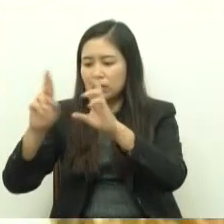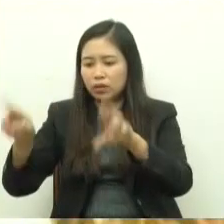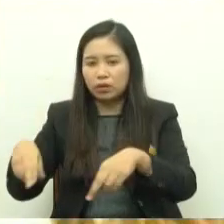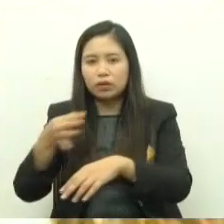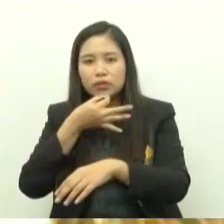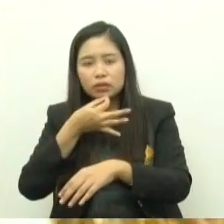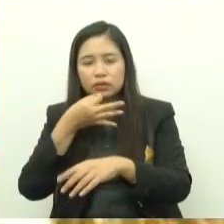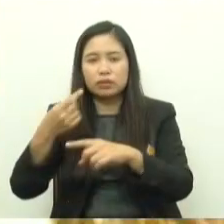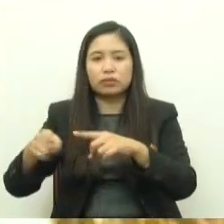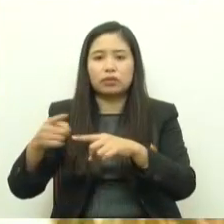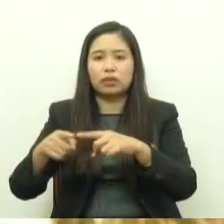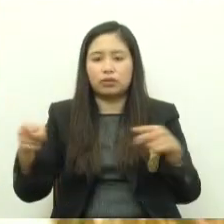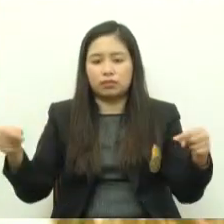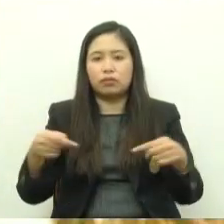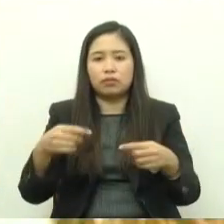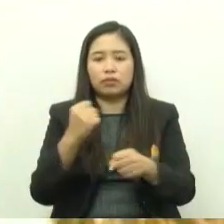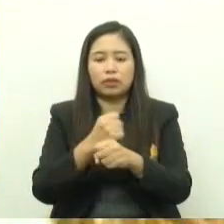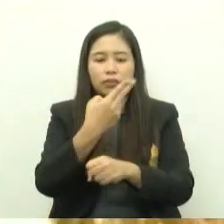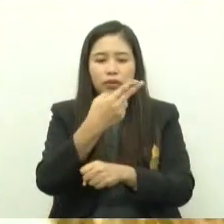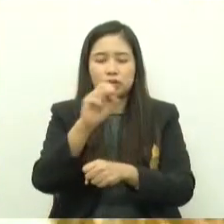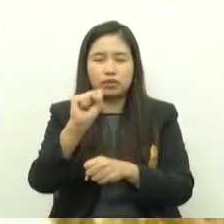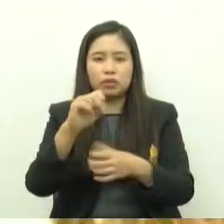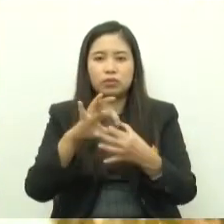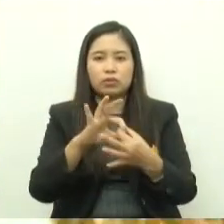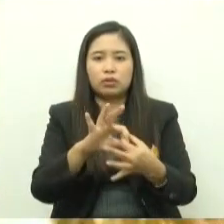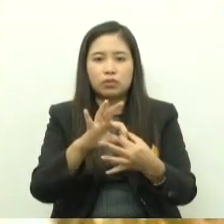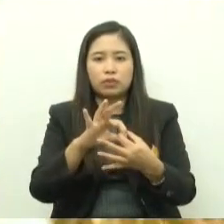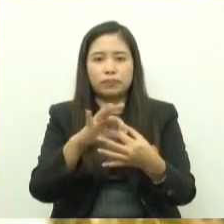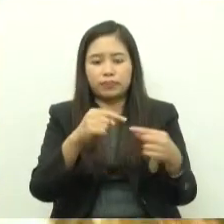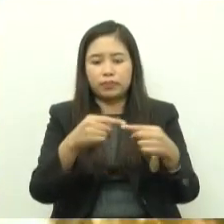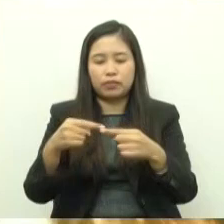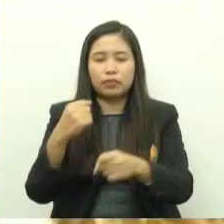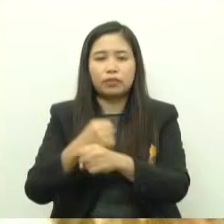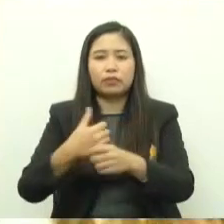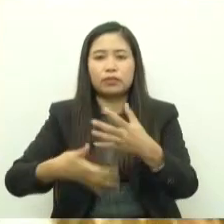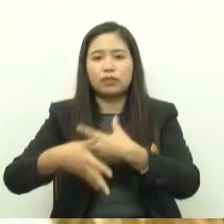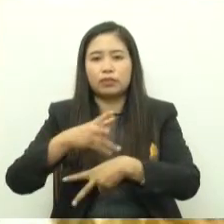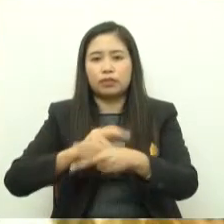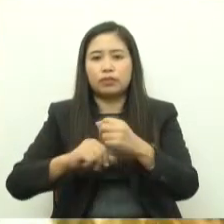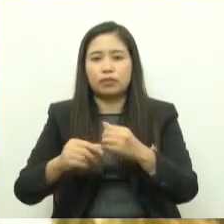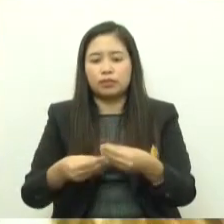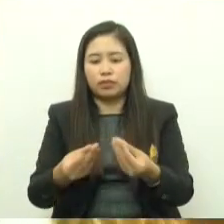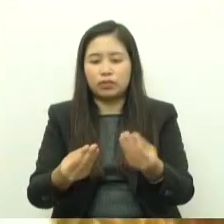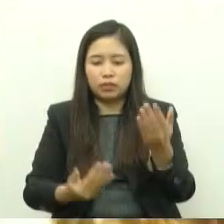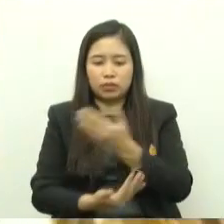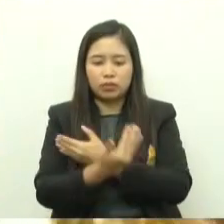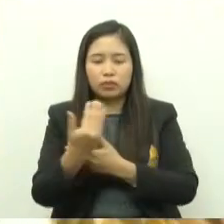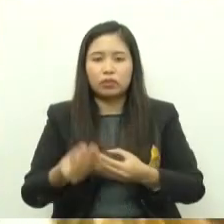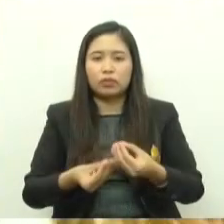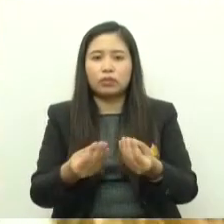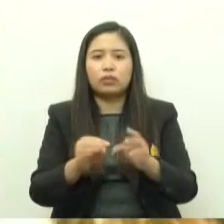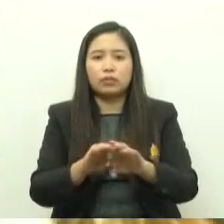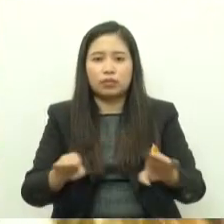เรื่องเ่อหลักสูตรการมีงานทำต่างๆลงมาสู่การปฏิบัติอันนี้ก็ถือว่าเป็นการให้โอกาสกับนักเรียนนะคะแล้ว